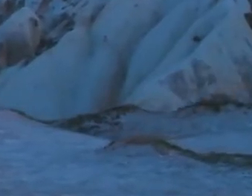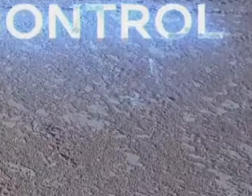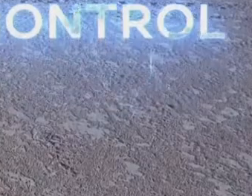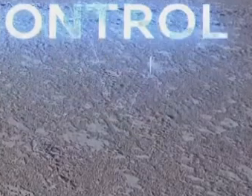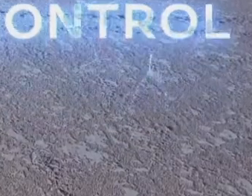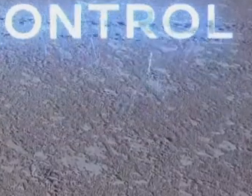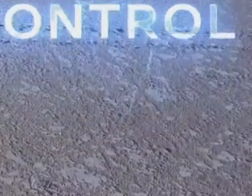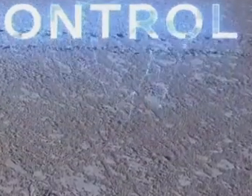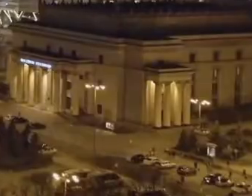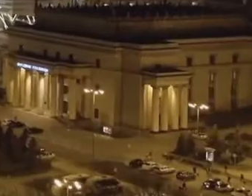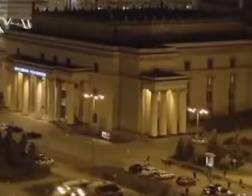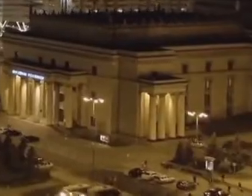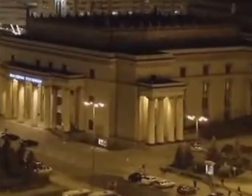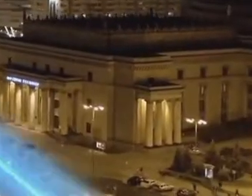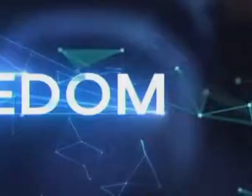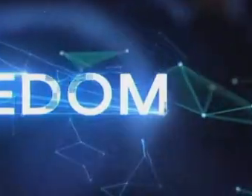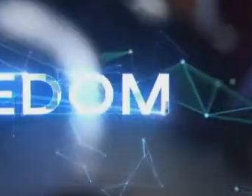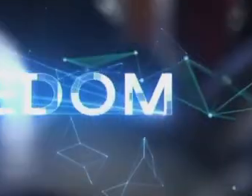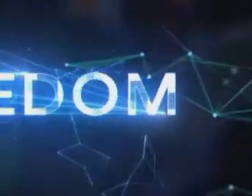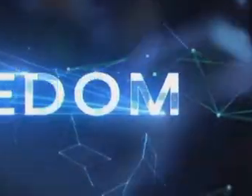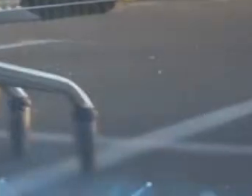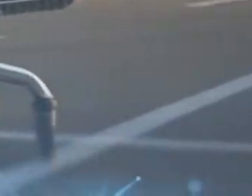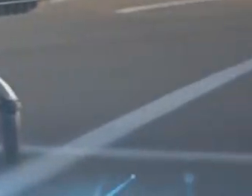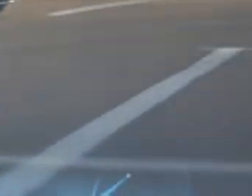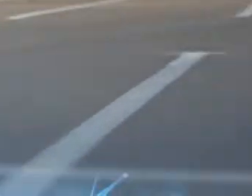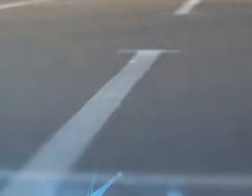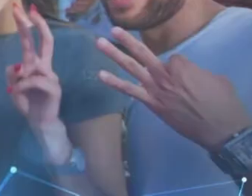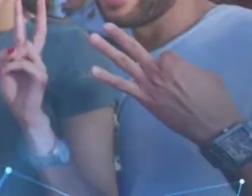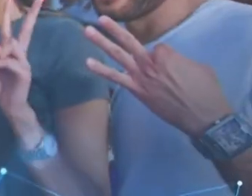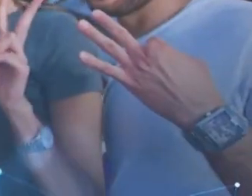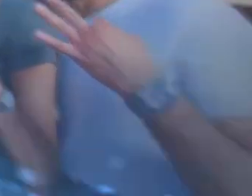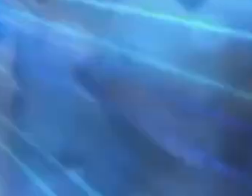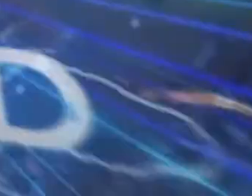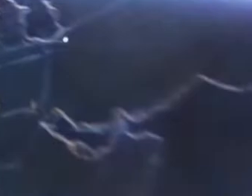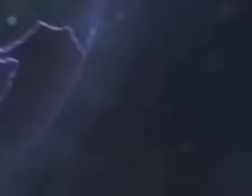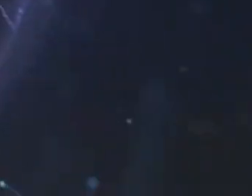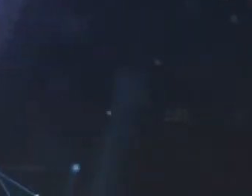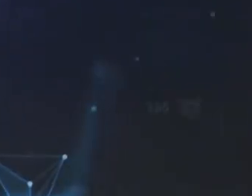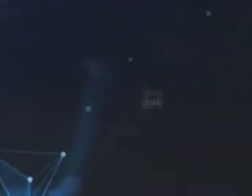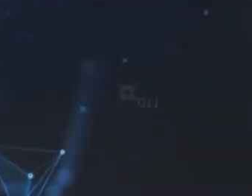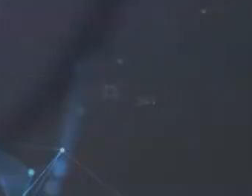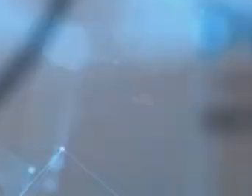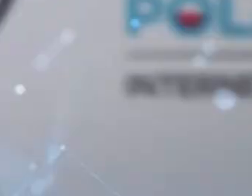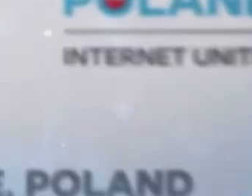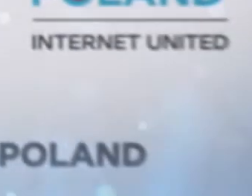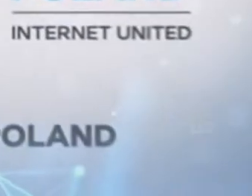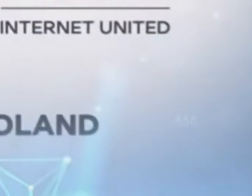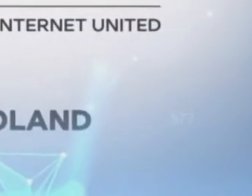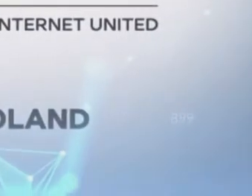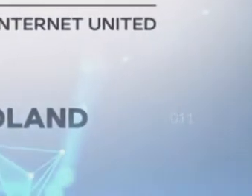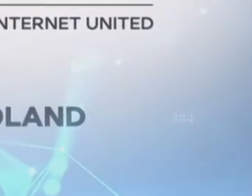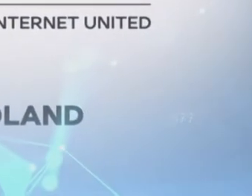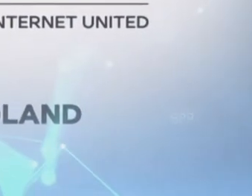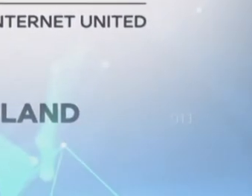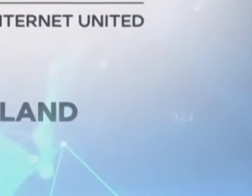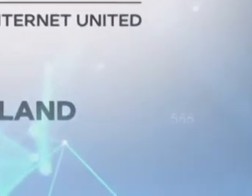We all despise control. And desire freedom. We are all united.